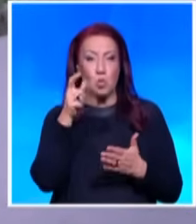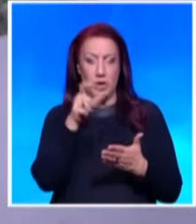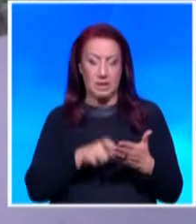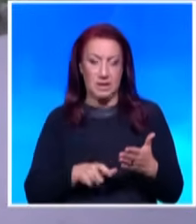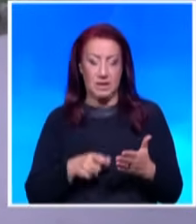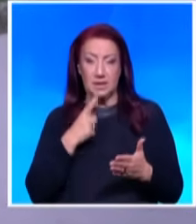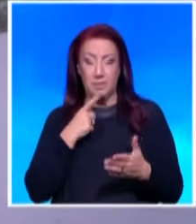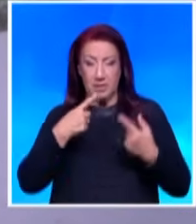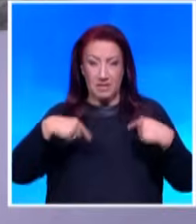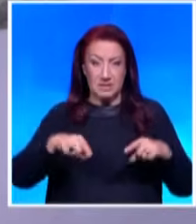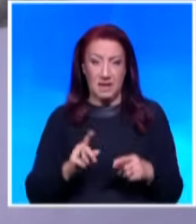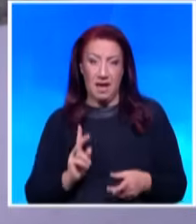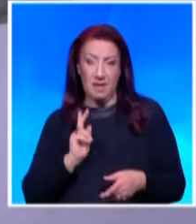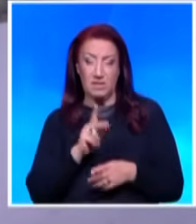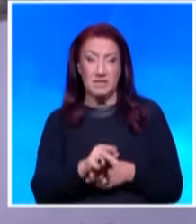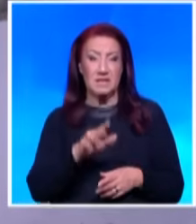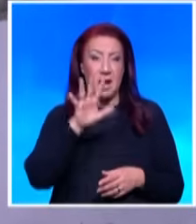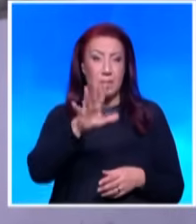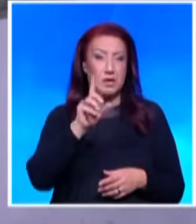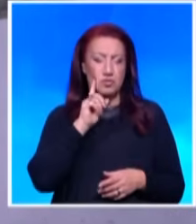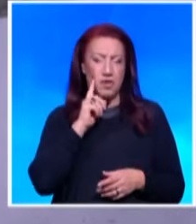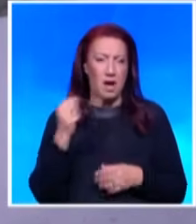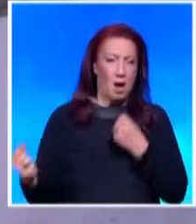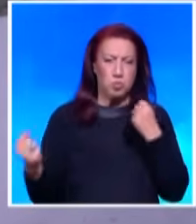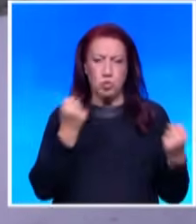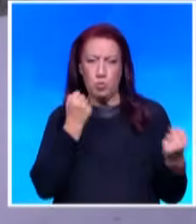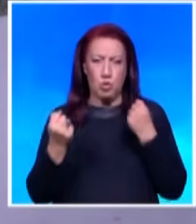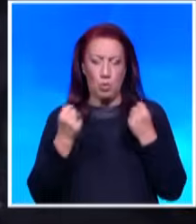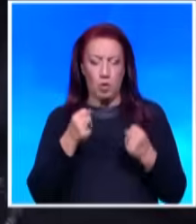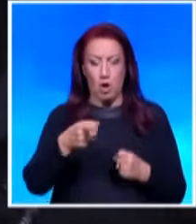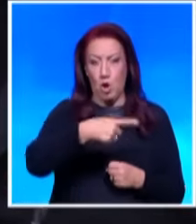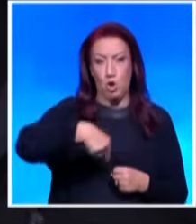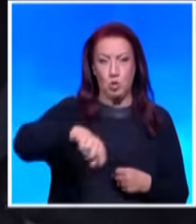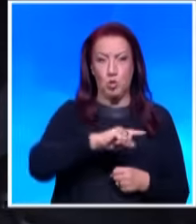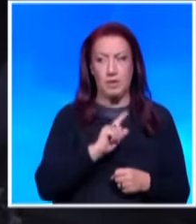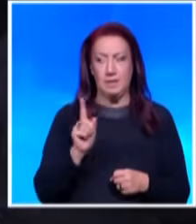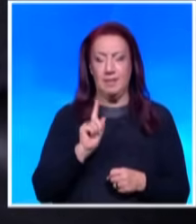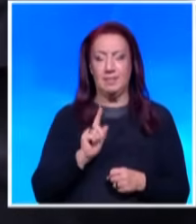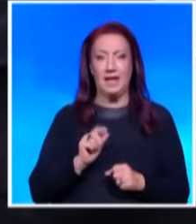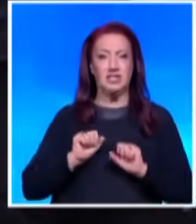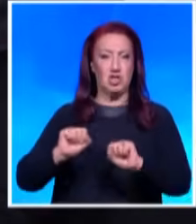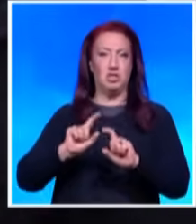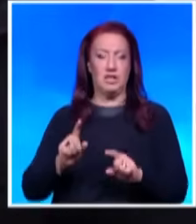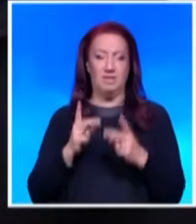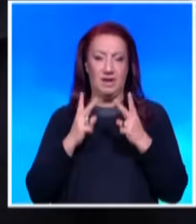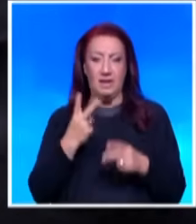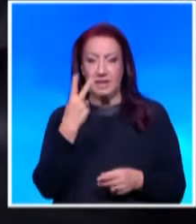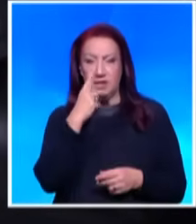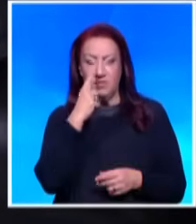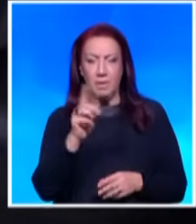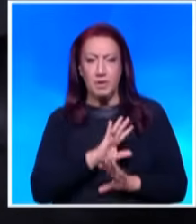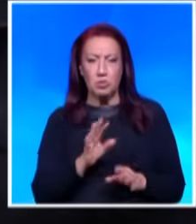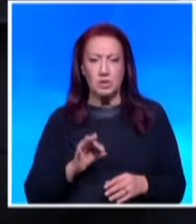5 мъже и се нахвърлят върху него с юмруци. Никой не се намесва. Никой. Близо 2 минути